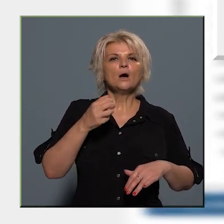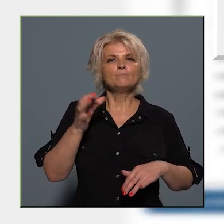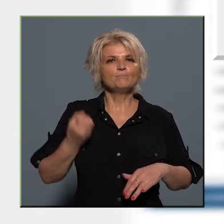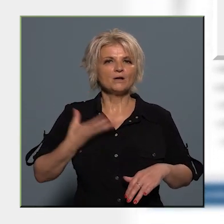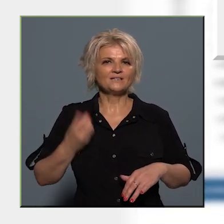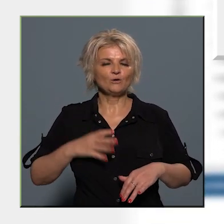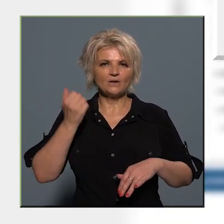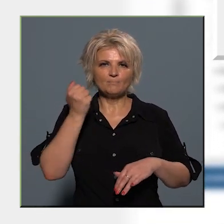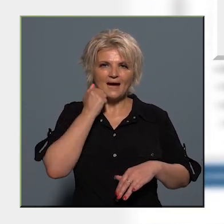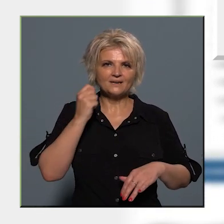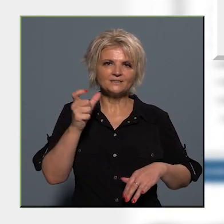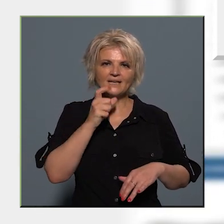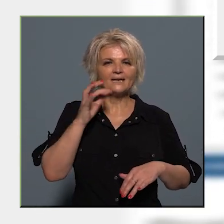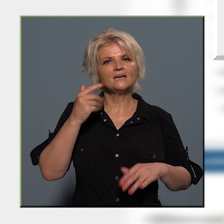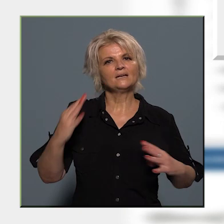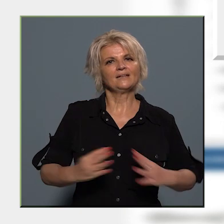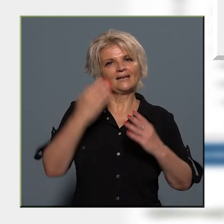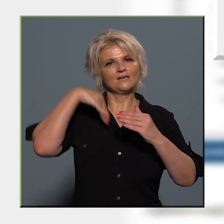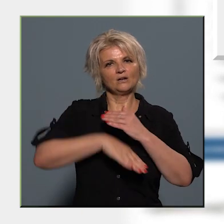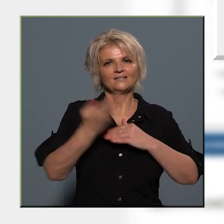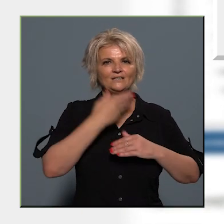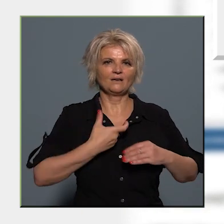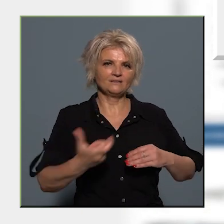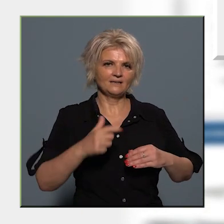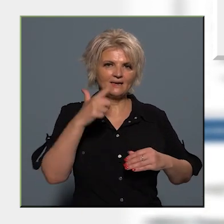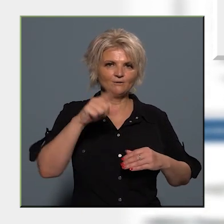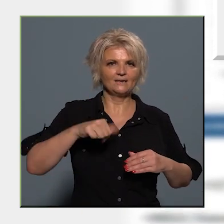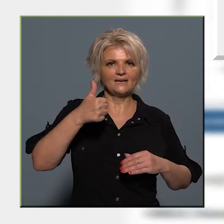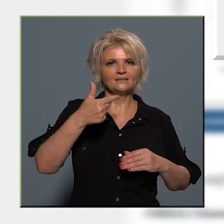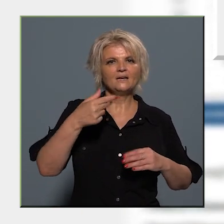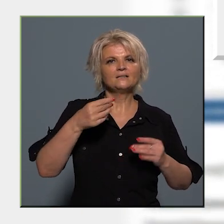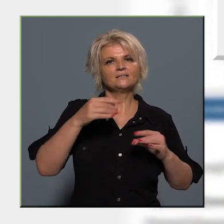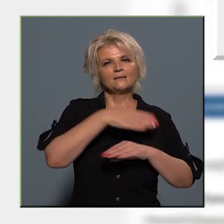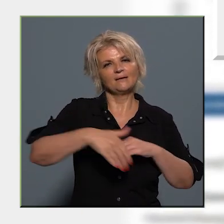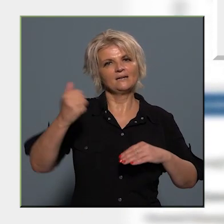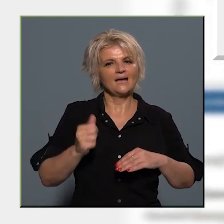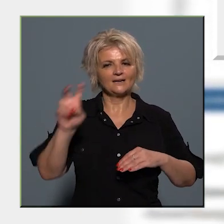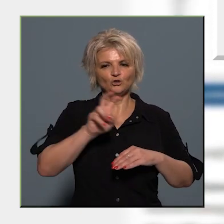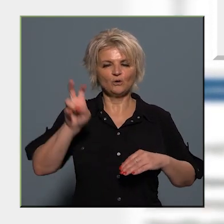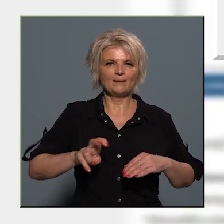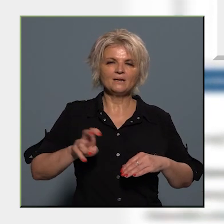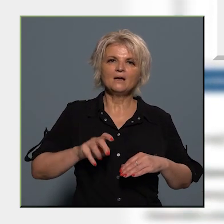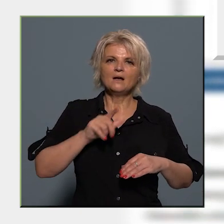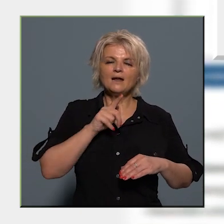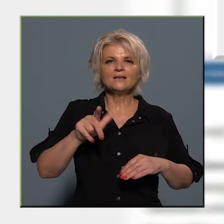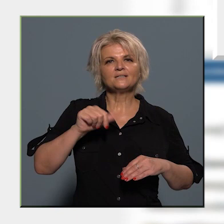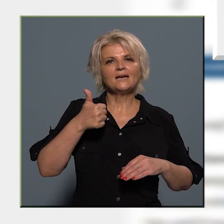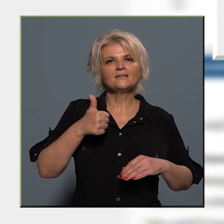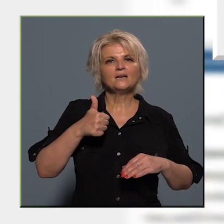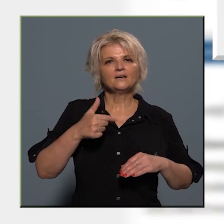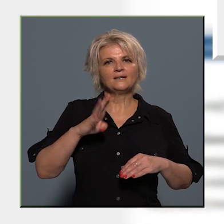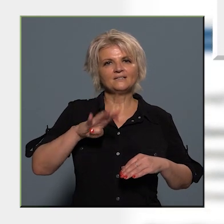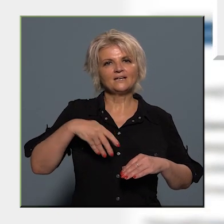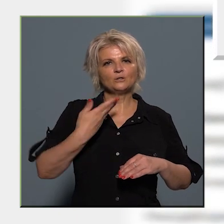tenger alatti hidrogénvezeték mintegy 2,1 milliárd dollárba kerül majd egy 450 kilométeres szakaszon,